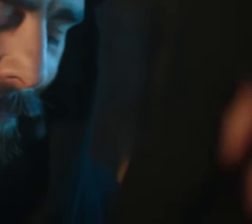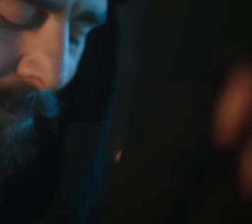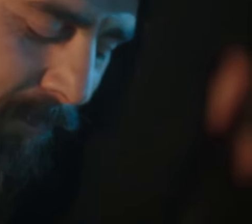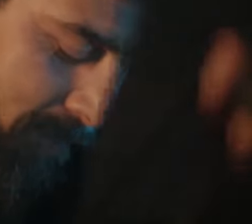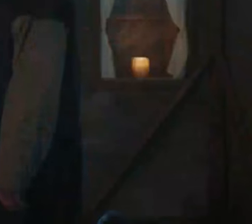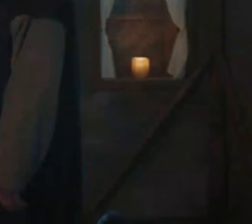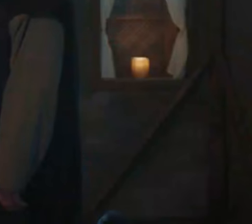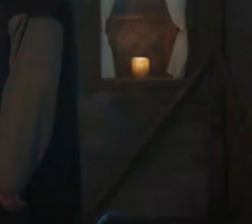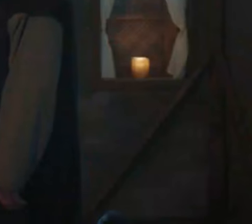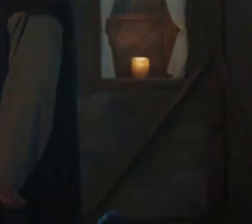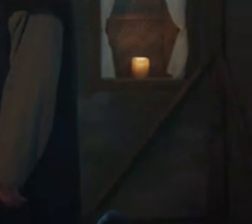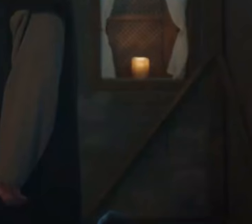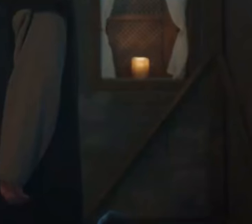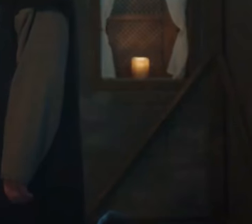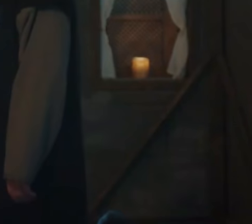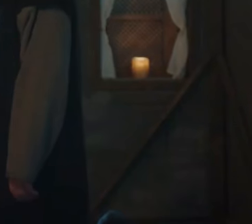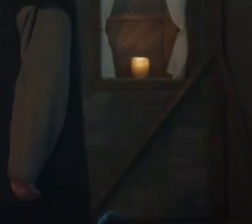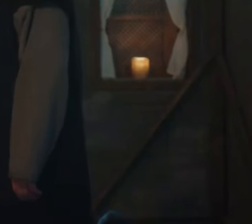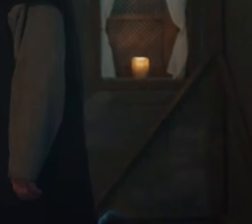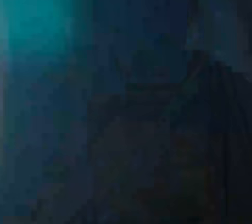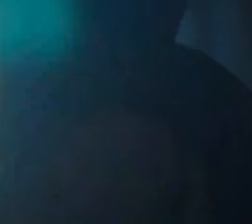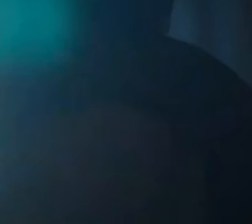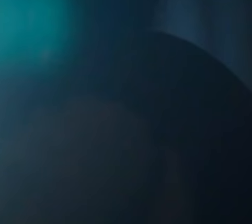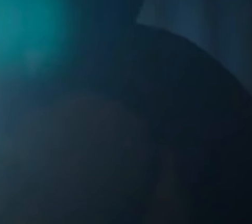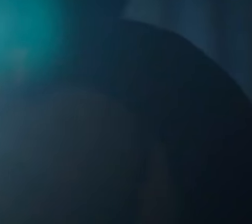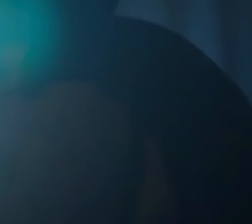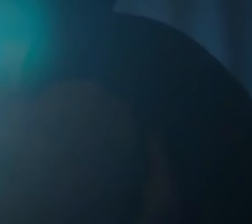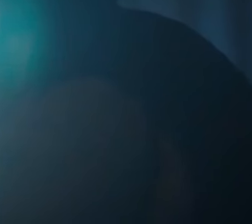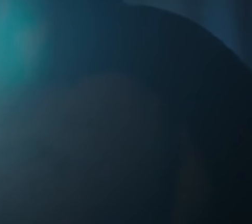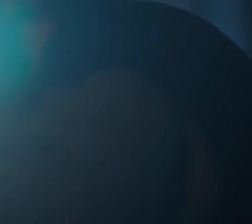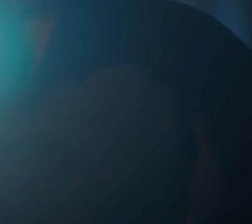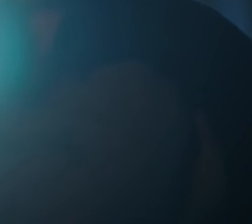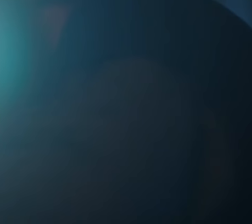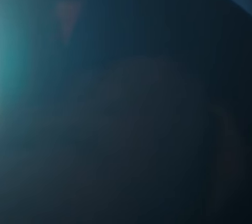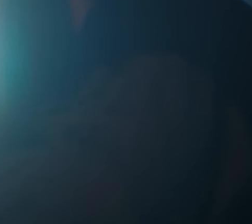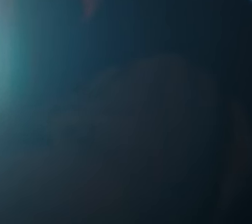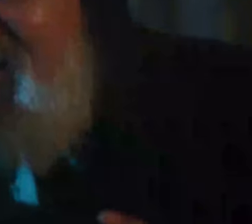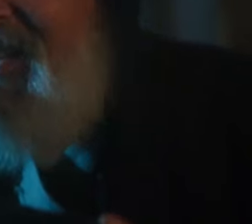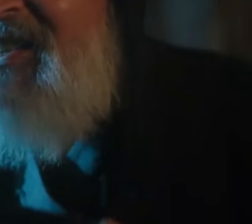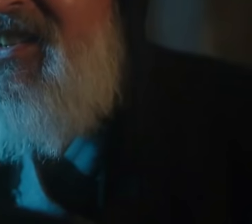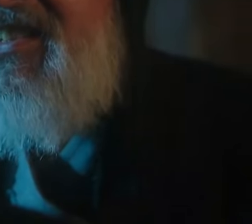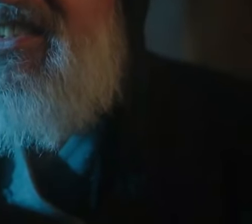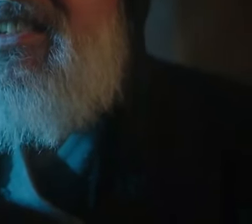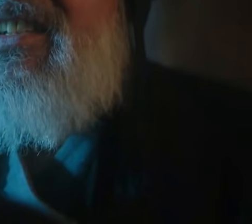Yunus eğilip elini öptü şeyhin. Şeyh de üzerine kapanırcasına eğilerek başından öptü.